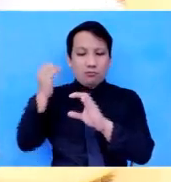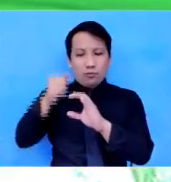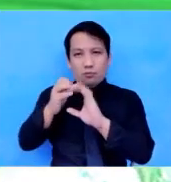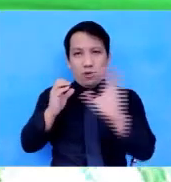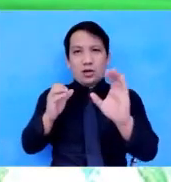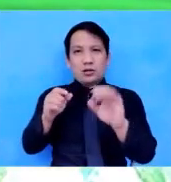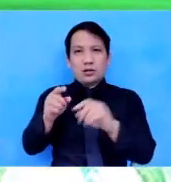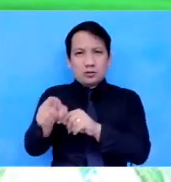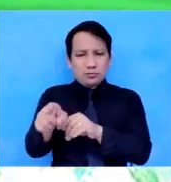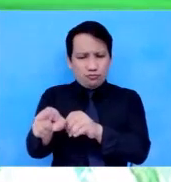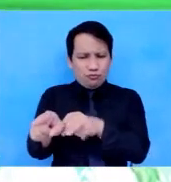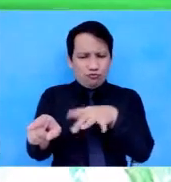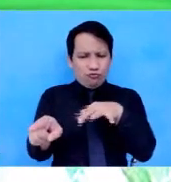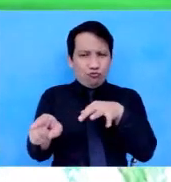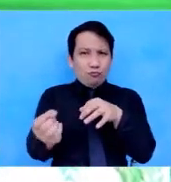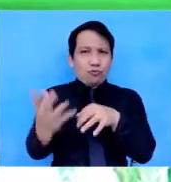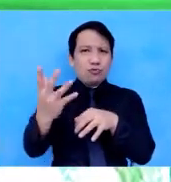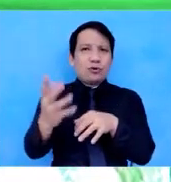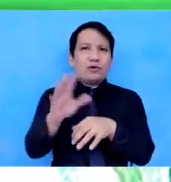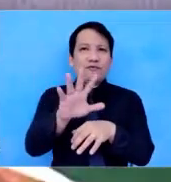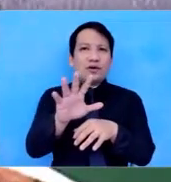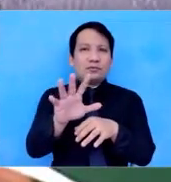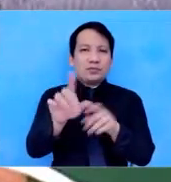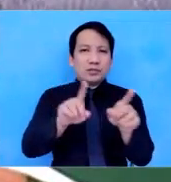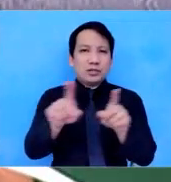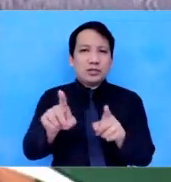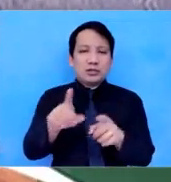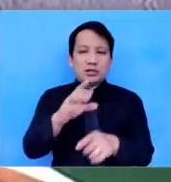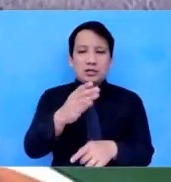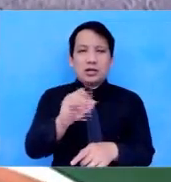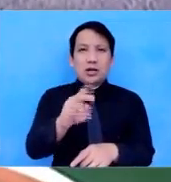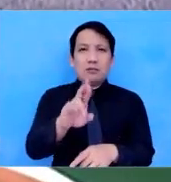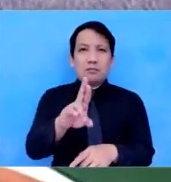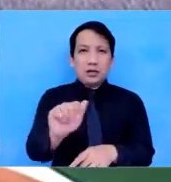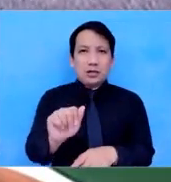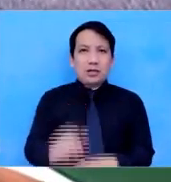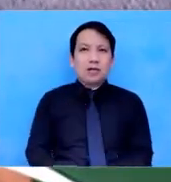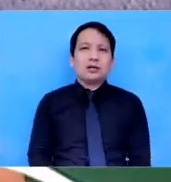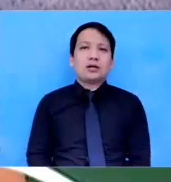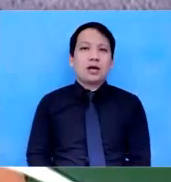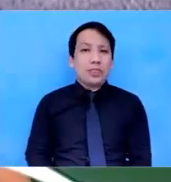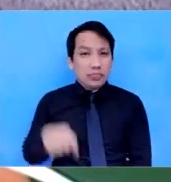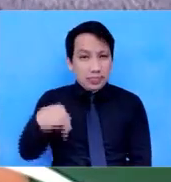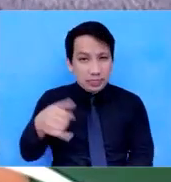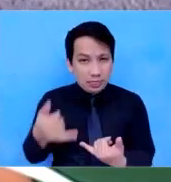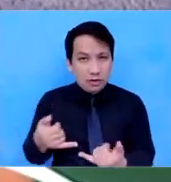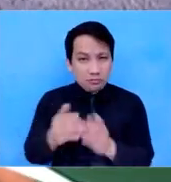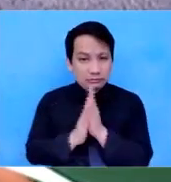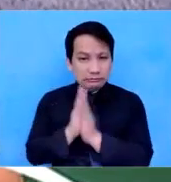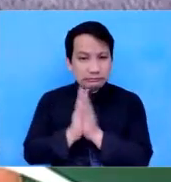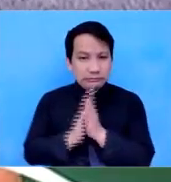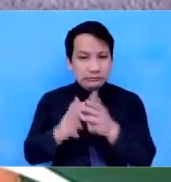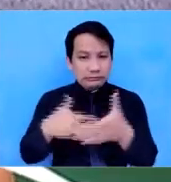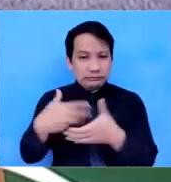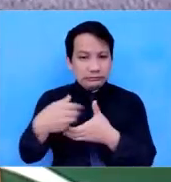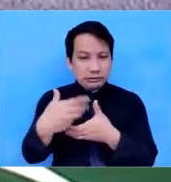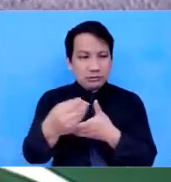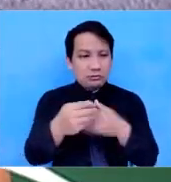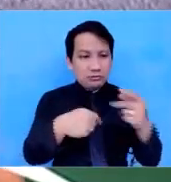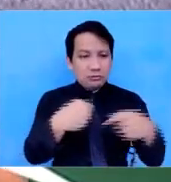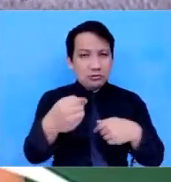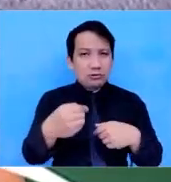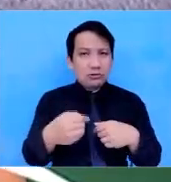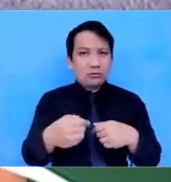5-star, quitis at kamera. Tingin ko ngayon parang medyo excited ang ating mga kababayan, lumalabas,